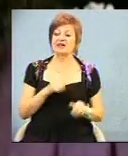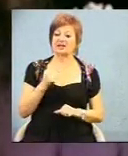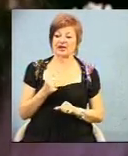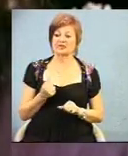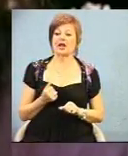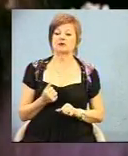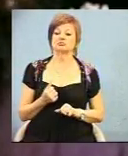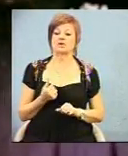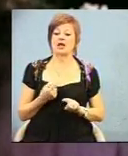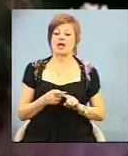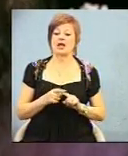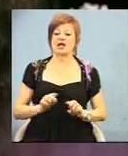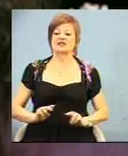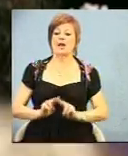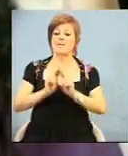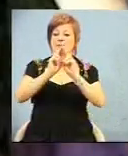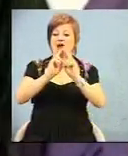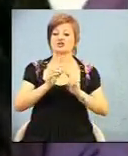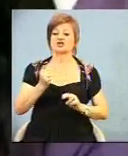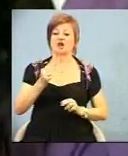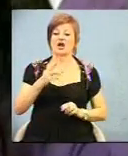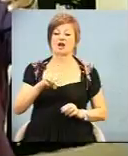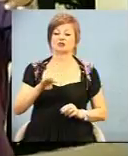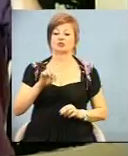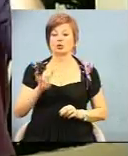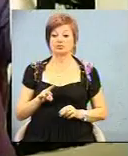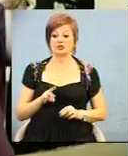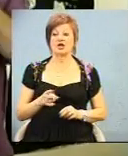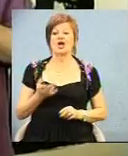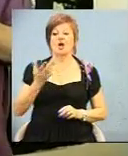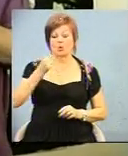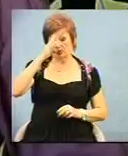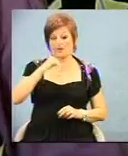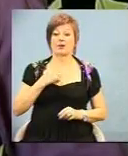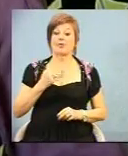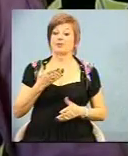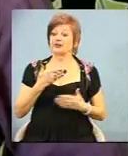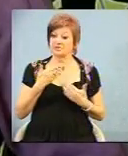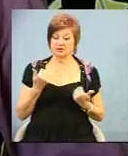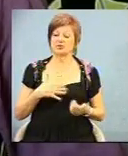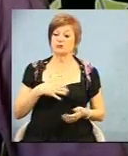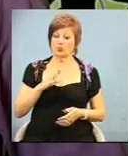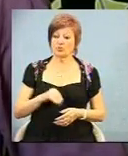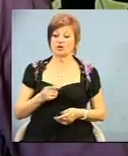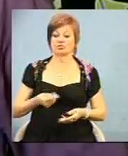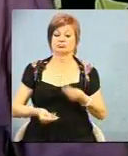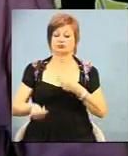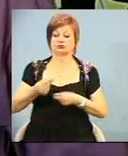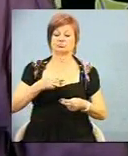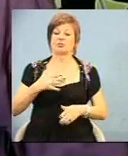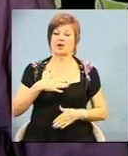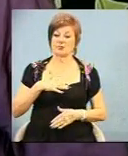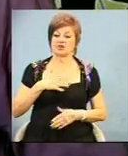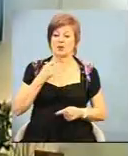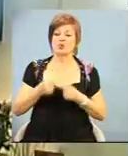Эта башня называлась башня Антона или там башня Гулича. Ну и когда отца не стало, то есть как бы естественно она перешла как бы ко мне